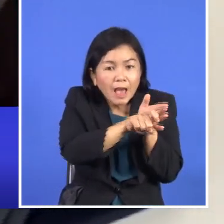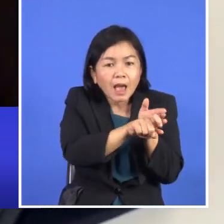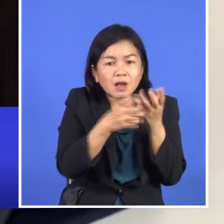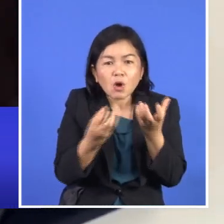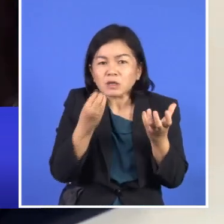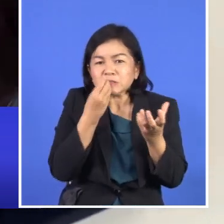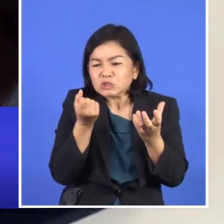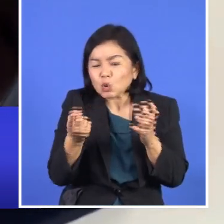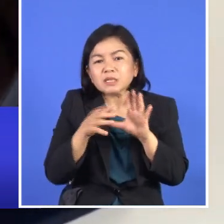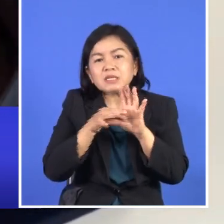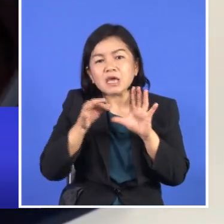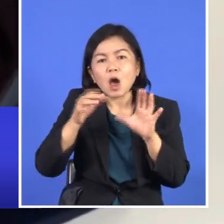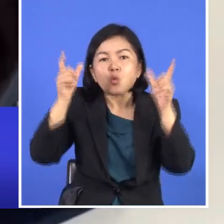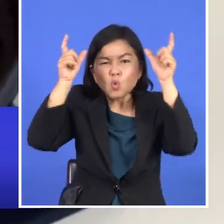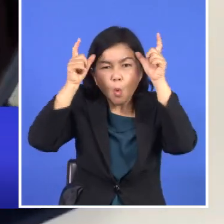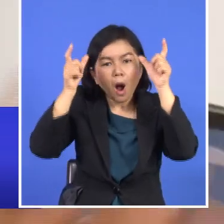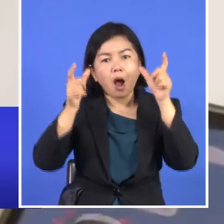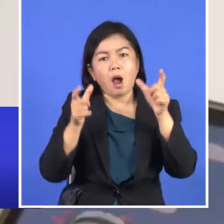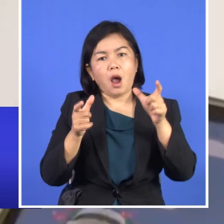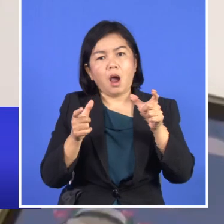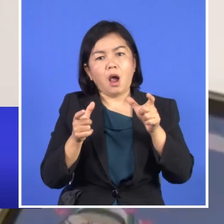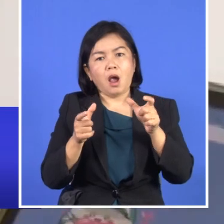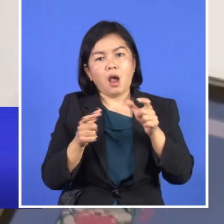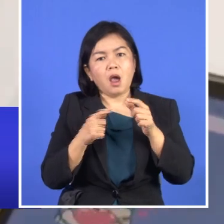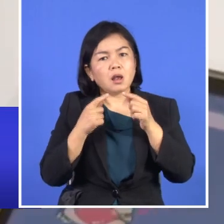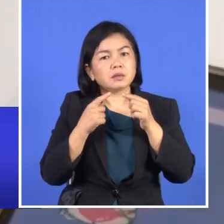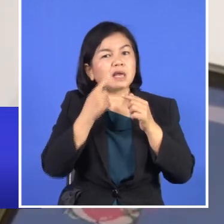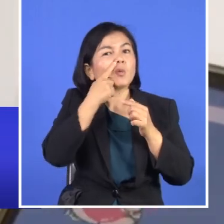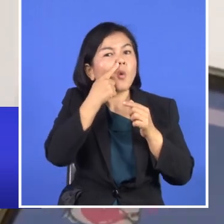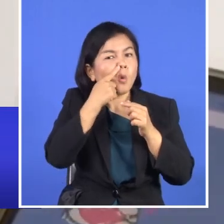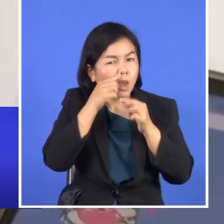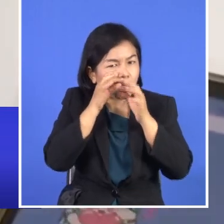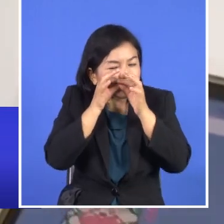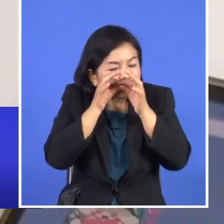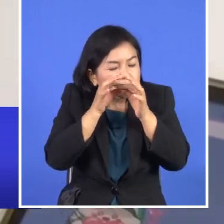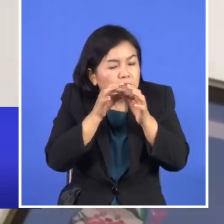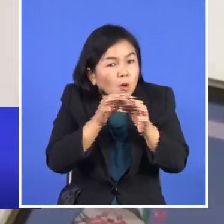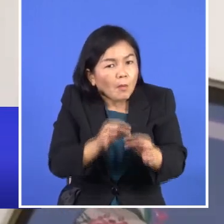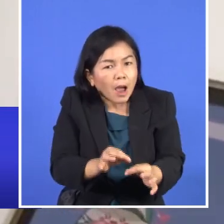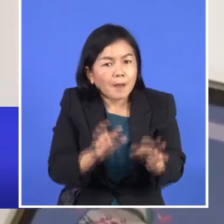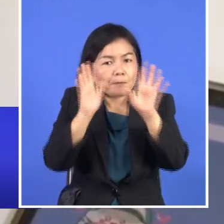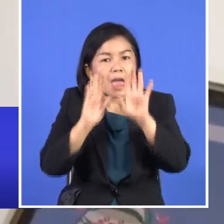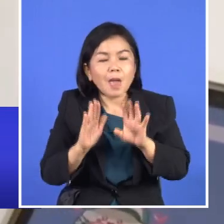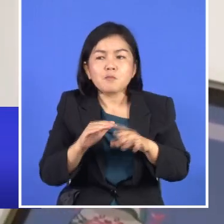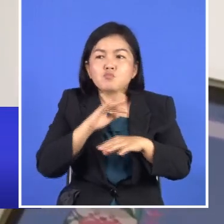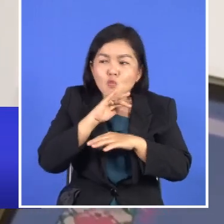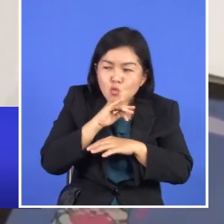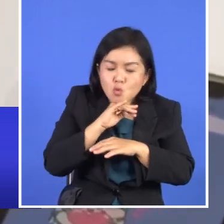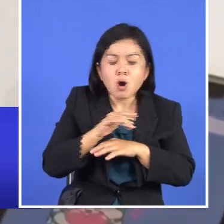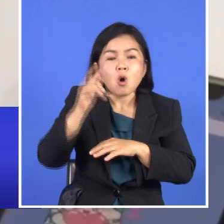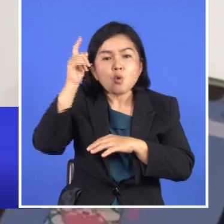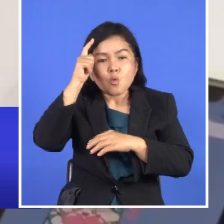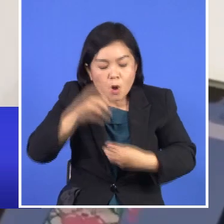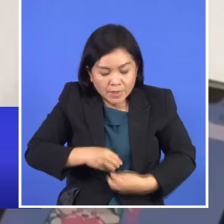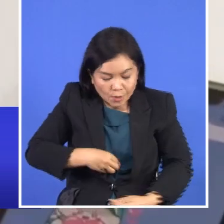ำพวกเนื้อวัวสาเหตุที่ออกมาจากทางจมูกแบบนี้เนี่ยนะคืออาจจะเป็นตืดวัวตืดหมูคือมันอยู่ในลำไส้เล็ก